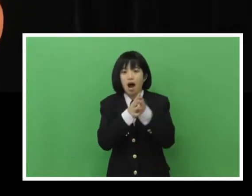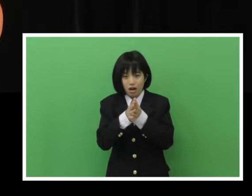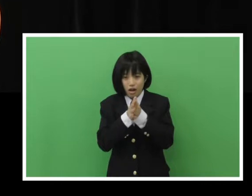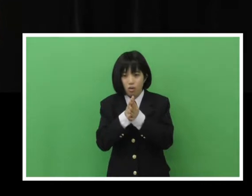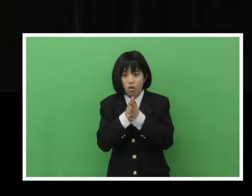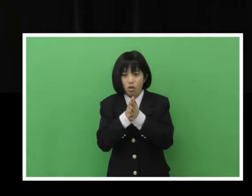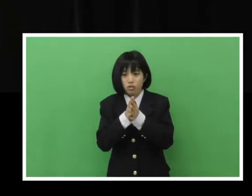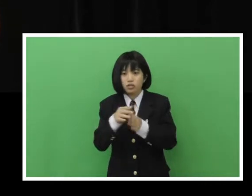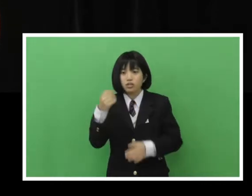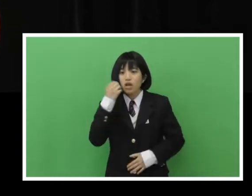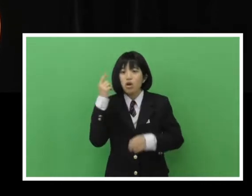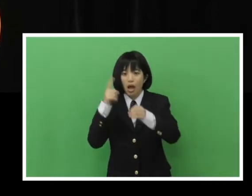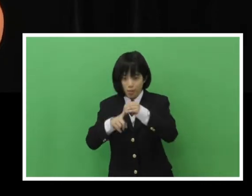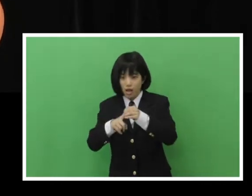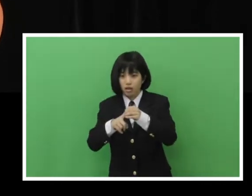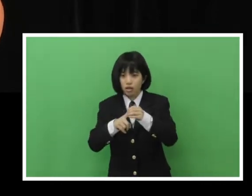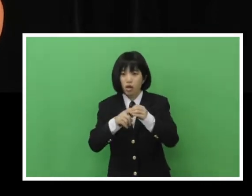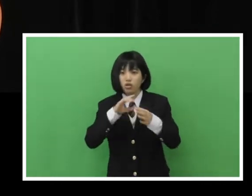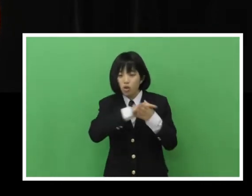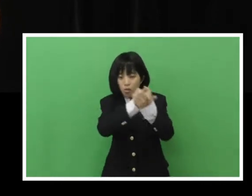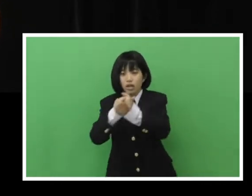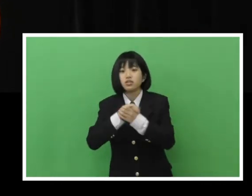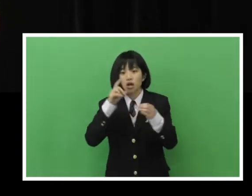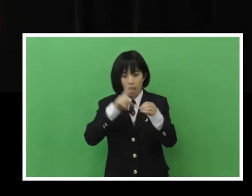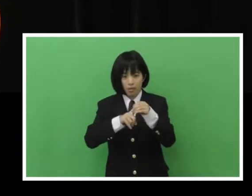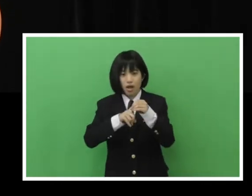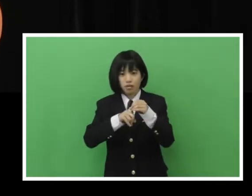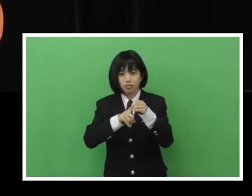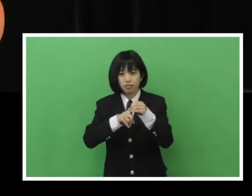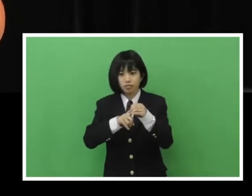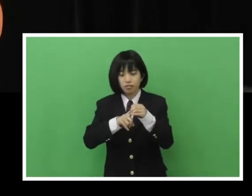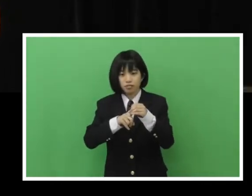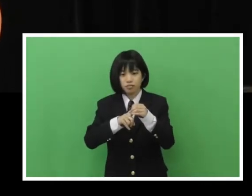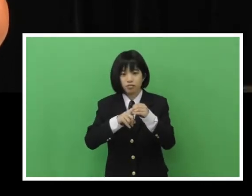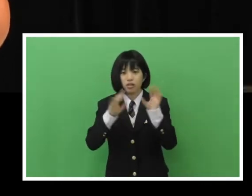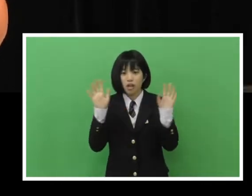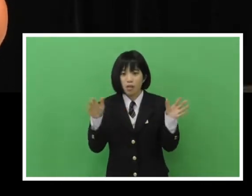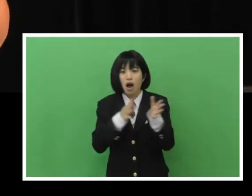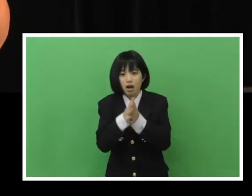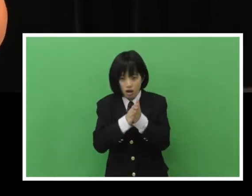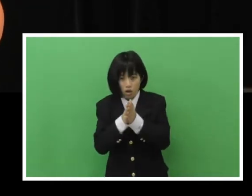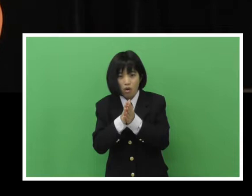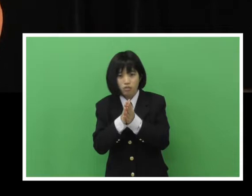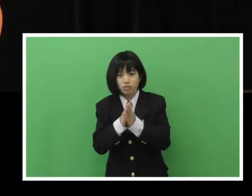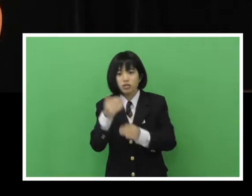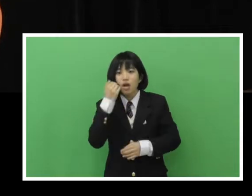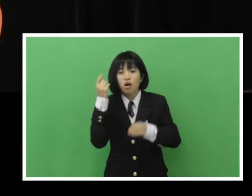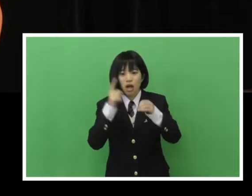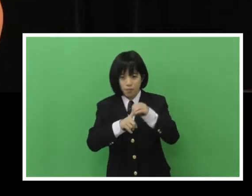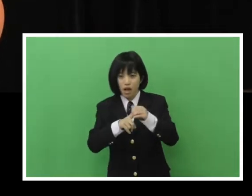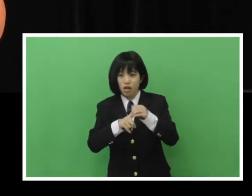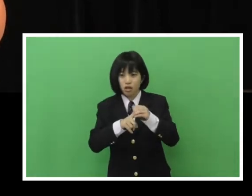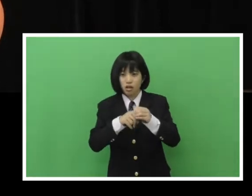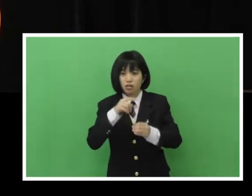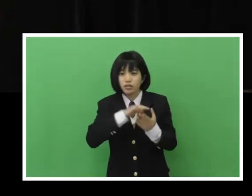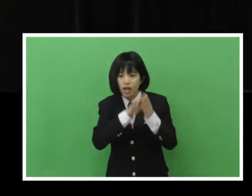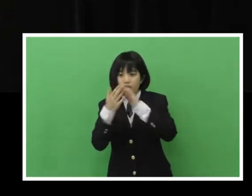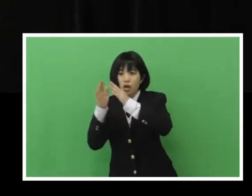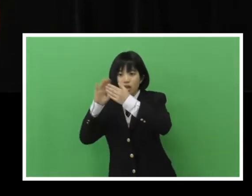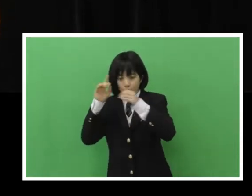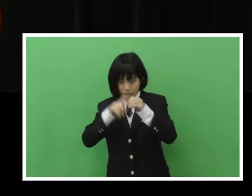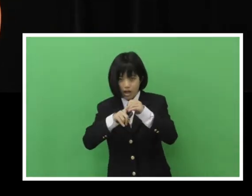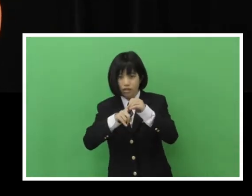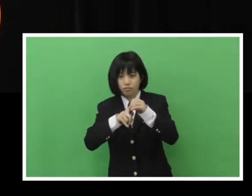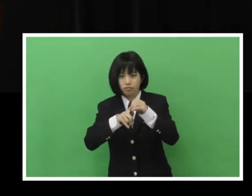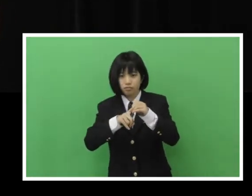洗おう誰のため、友達のため。手を洗おう誰のため、町のため